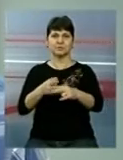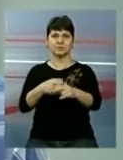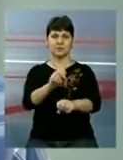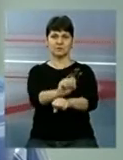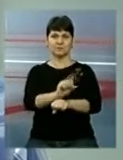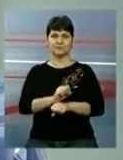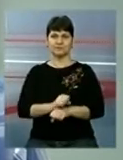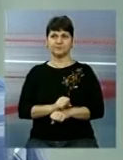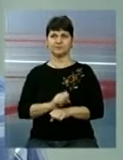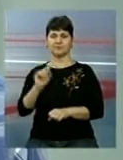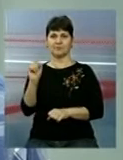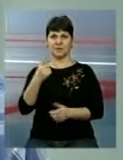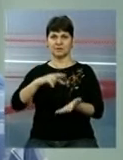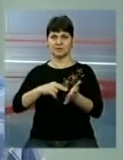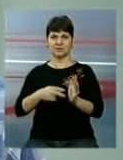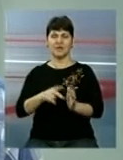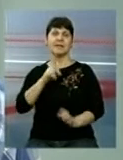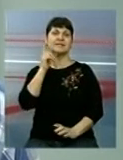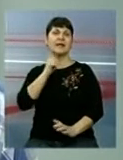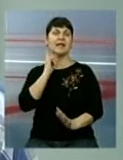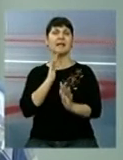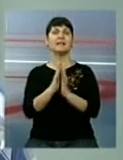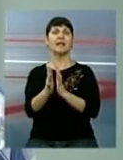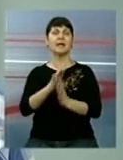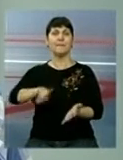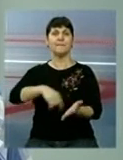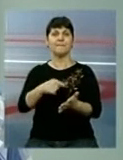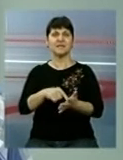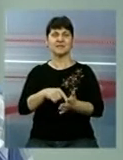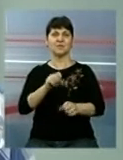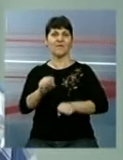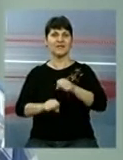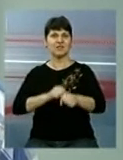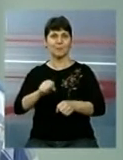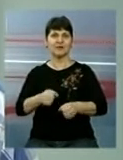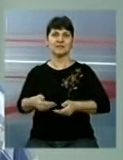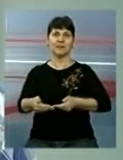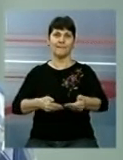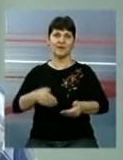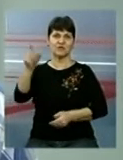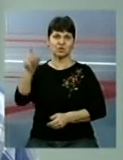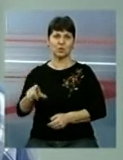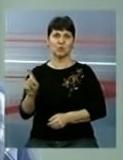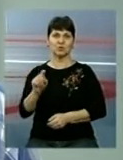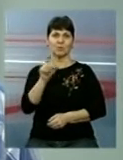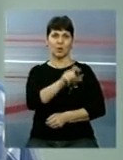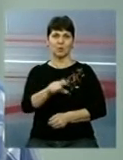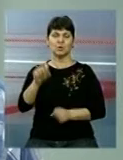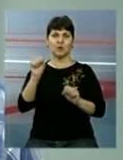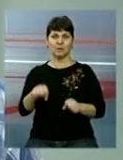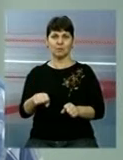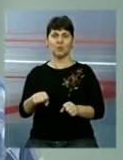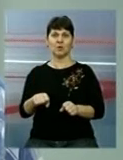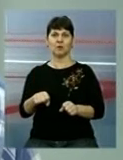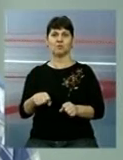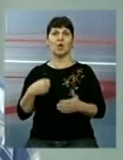Наші основні цілі – це зелене місто, це саме місто для пішоходів та велосипедистів, для того, щоб люди могли приїжджати, добиратися